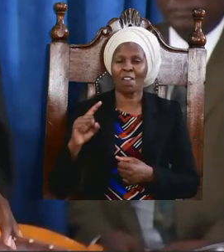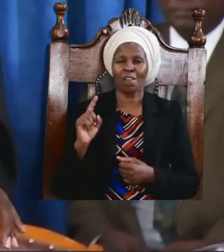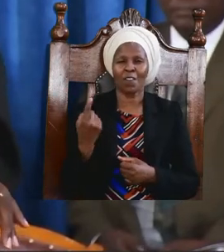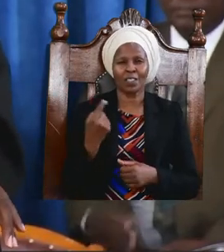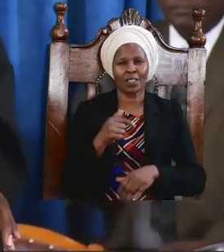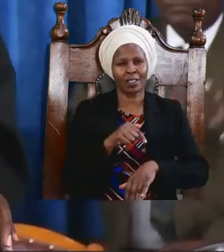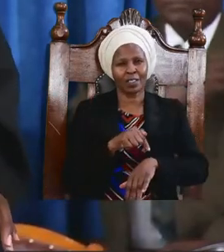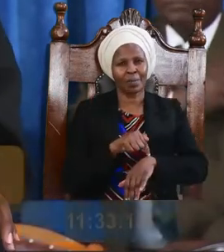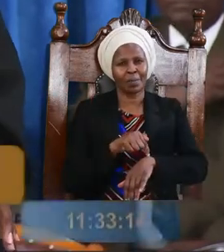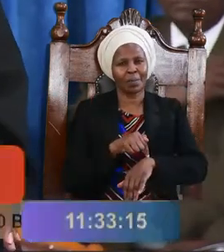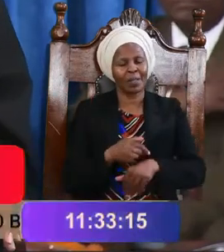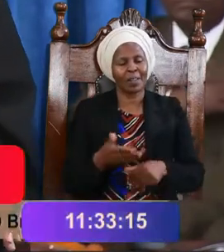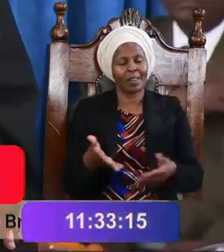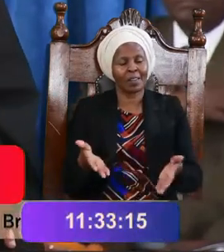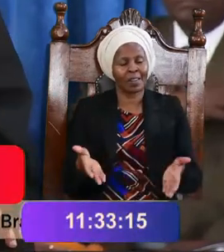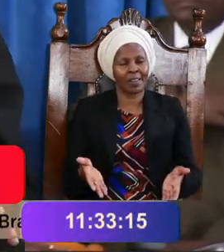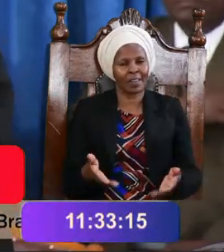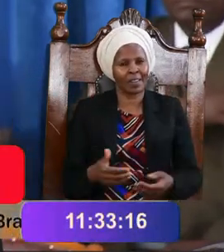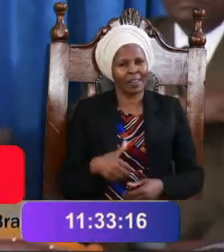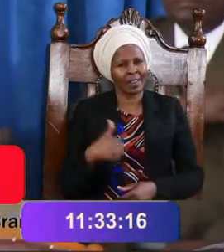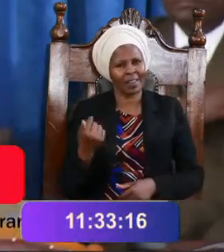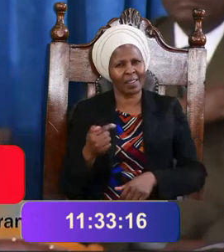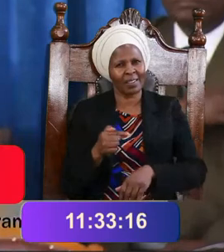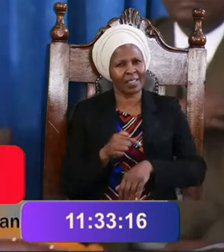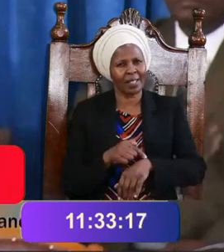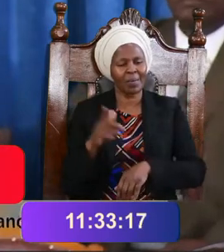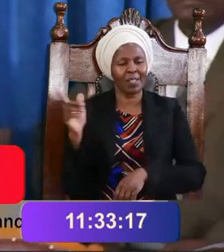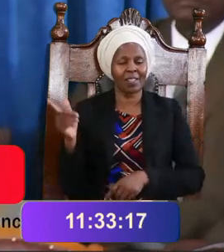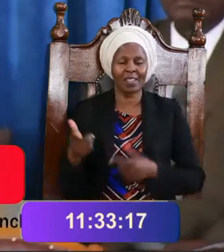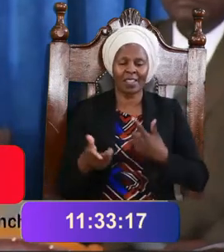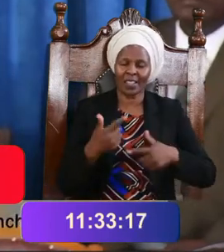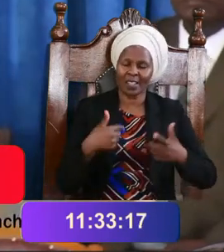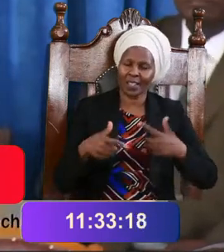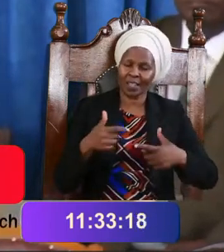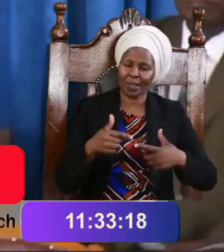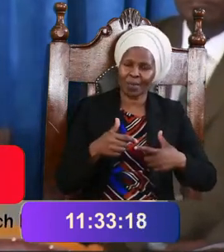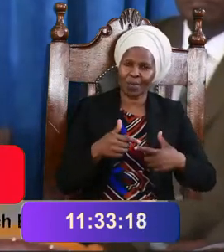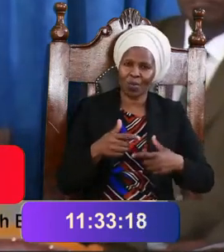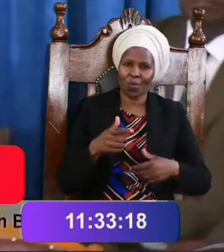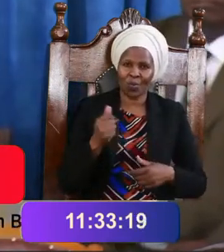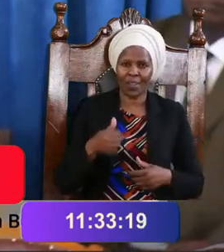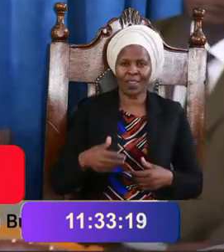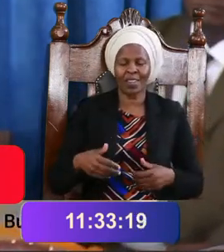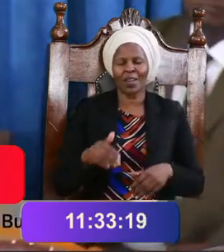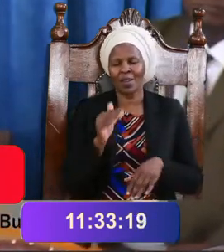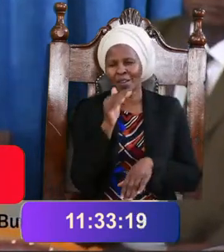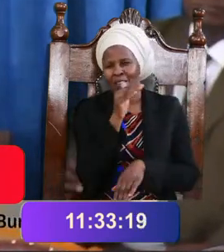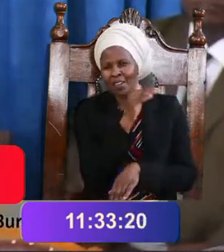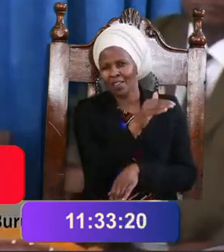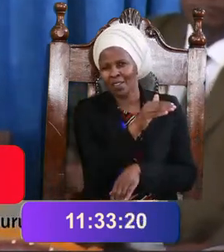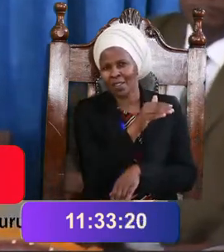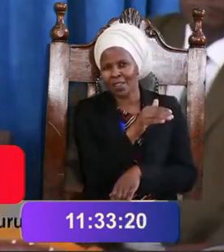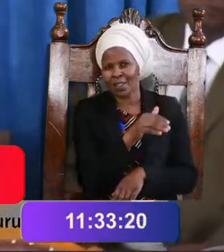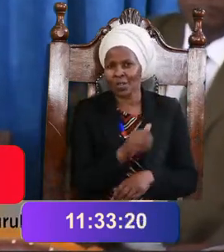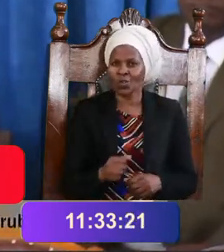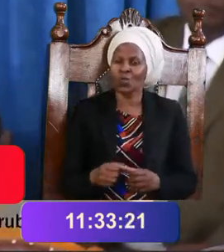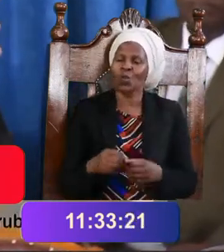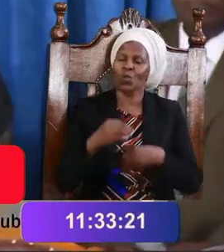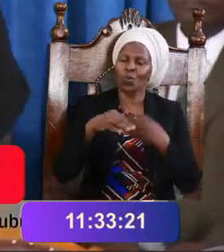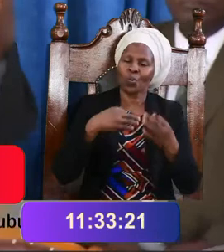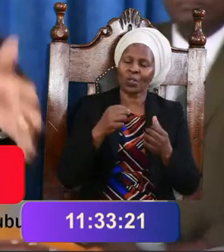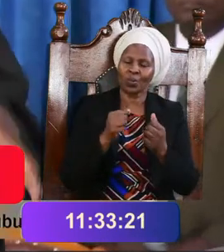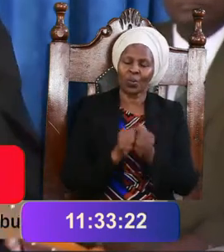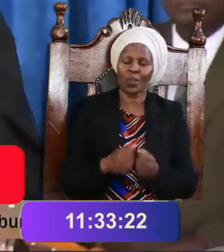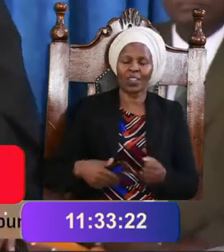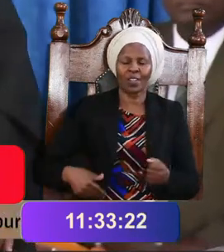kabisa. Kuna wakati mwingine nimekuja kuhudumia vijana masaa ya jioni jioni, lakini kuabudu kwa ibada